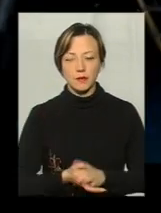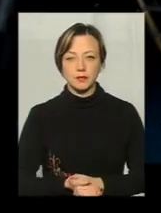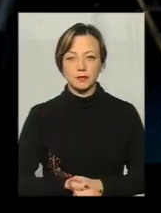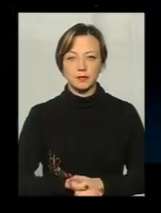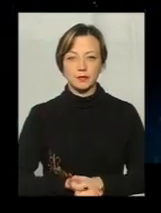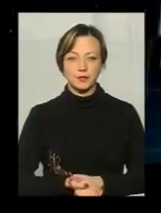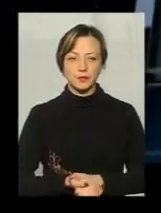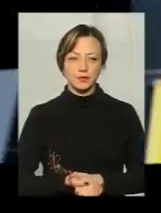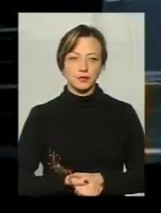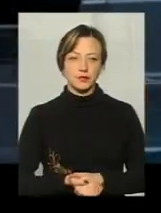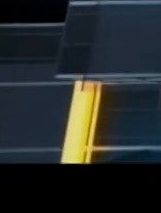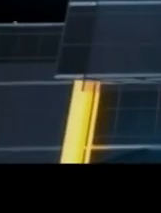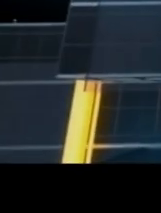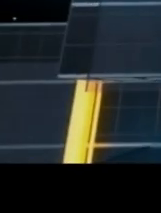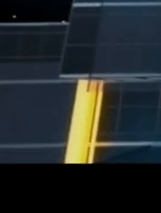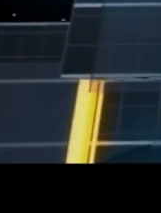сюжеті.